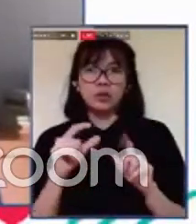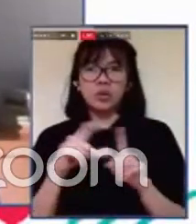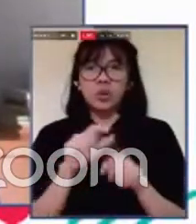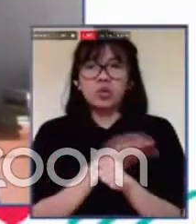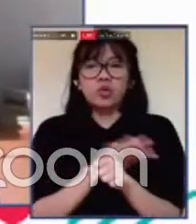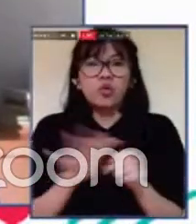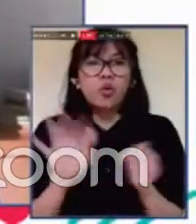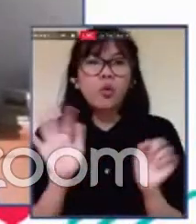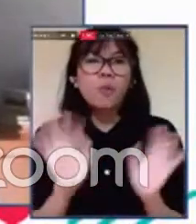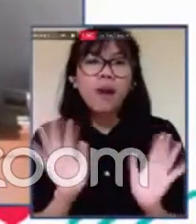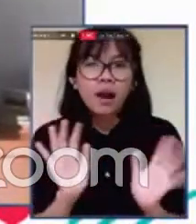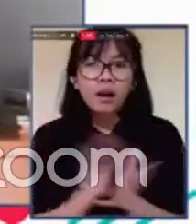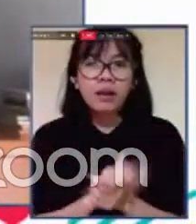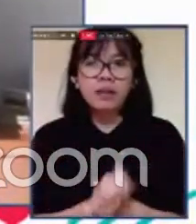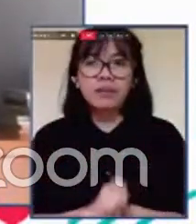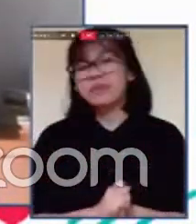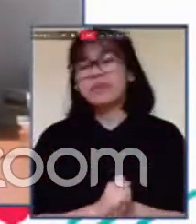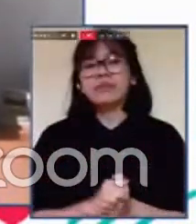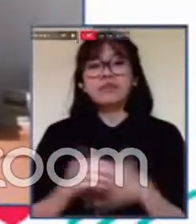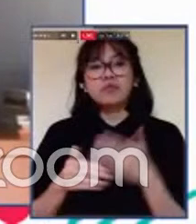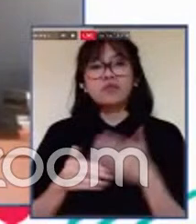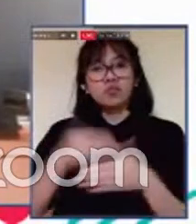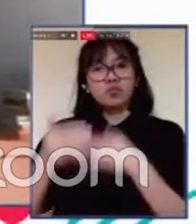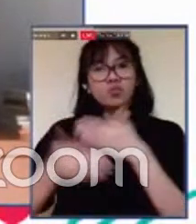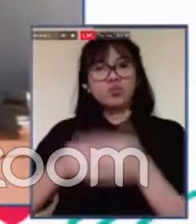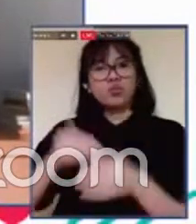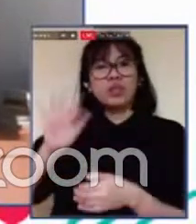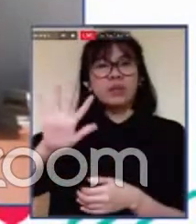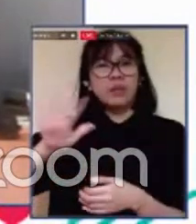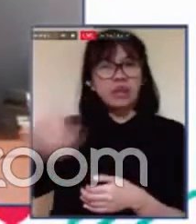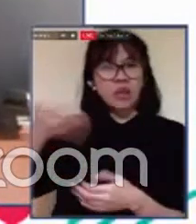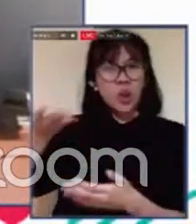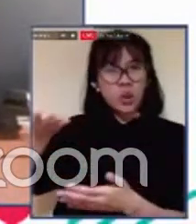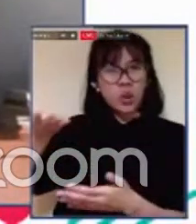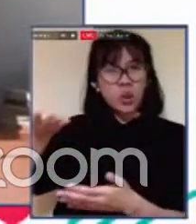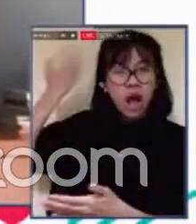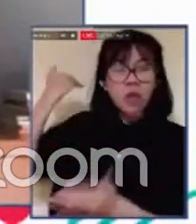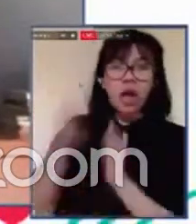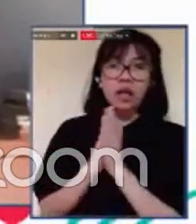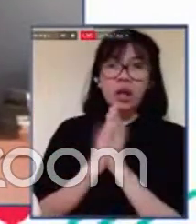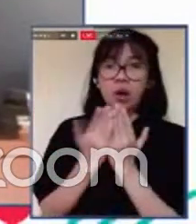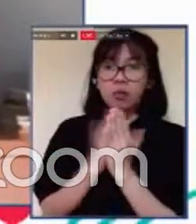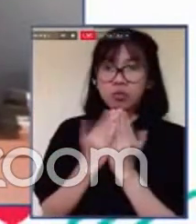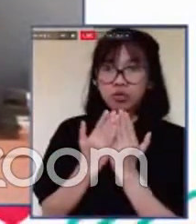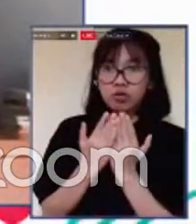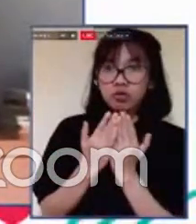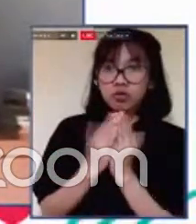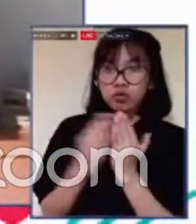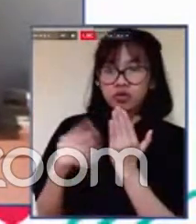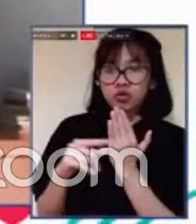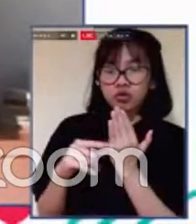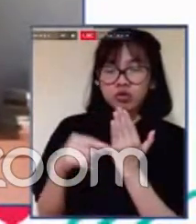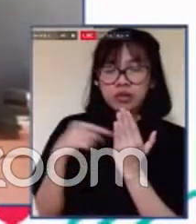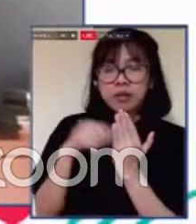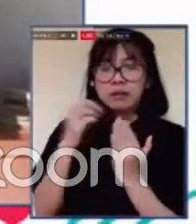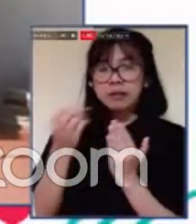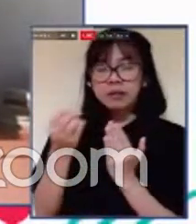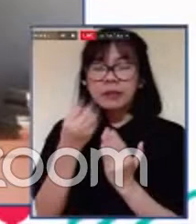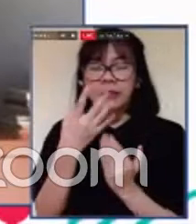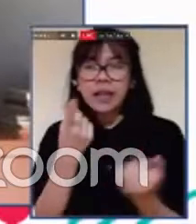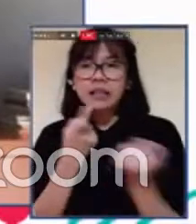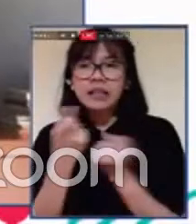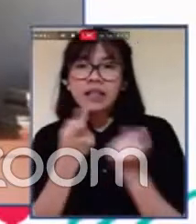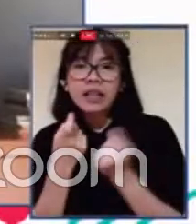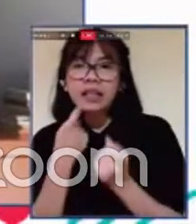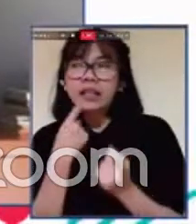kita. 5 tahun lalu Ribble dalam pendahuluan di bukunya yang bertajuk Digital Citizenship menyampaikan pertanyaan retoris tentang kenapa sih kita